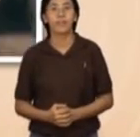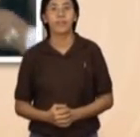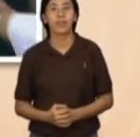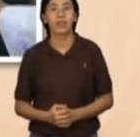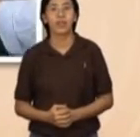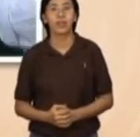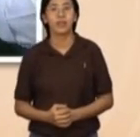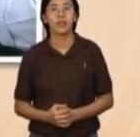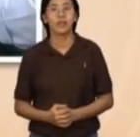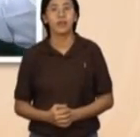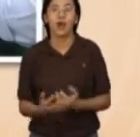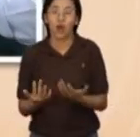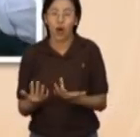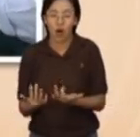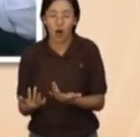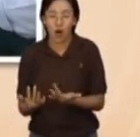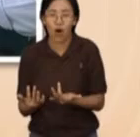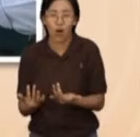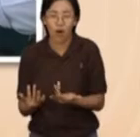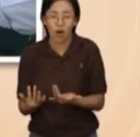ค่ะให้เย็นแป๊บนึง